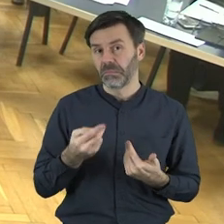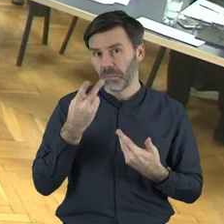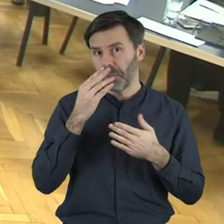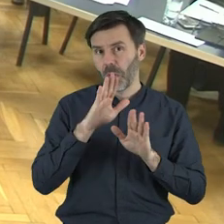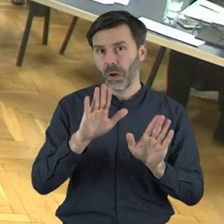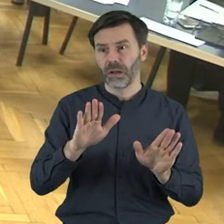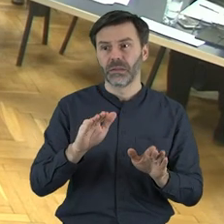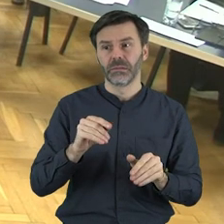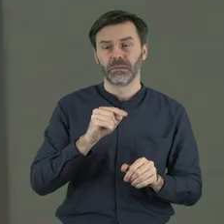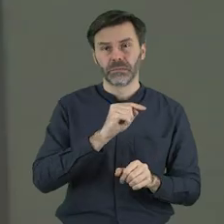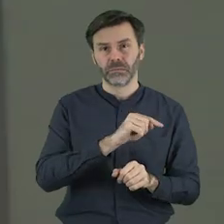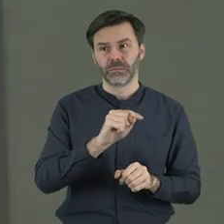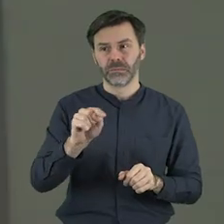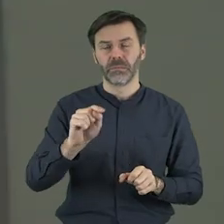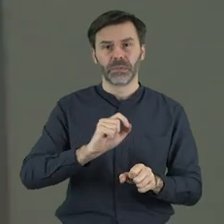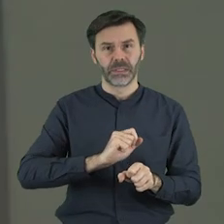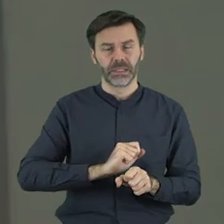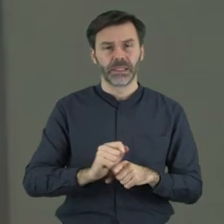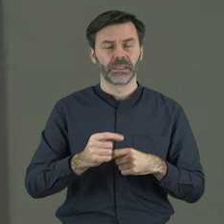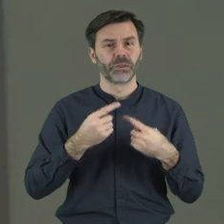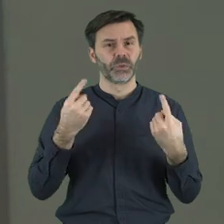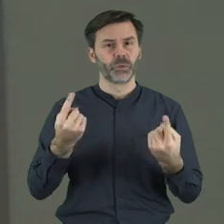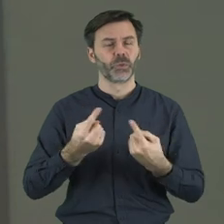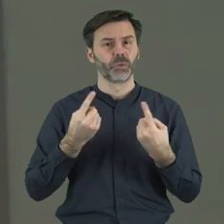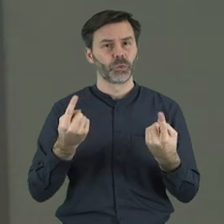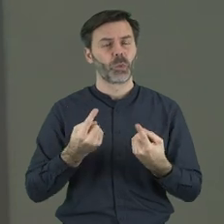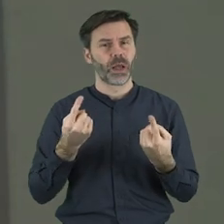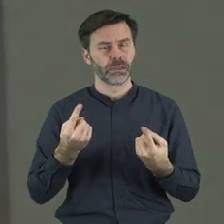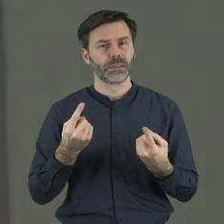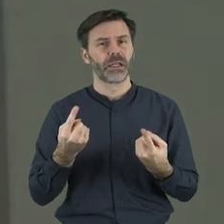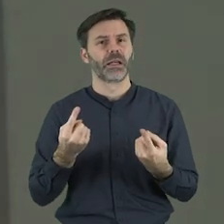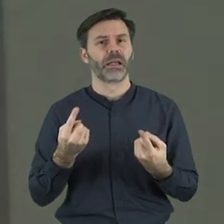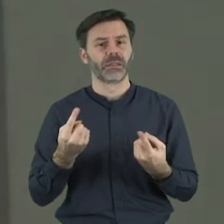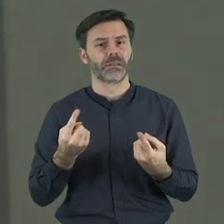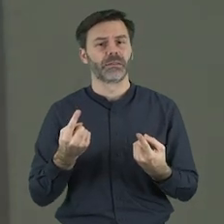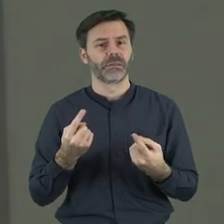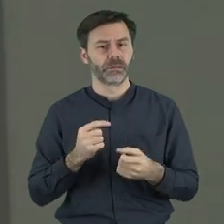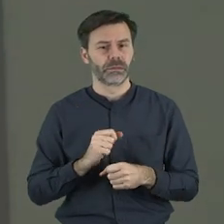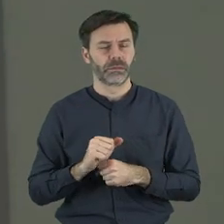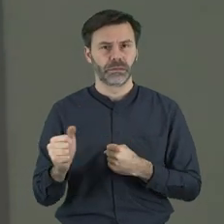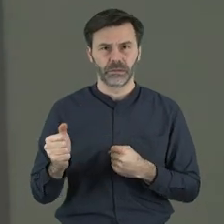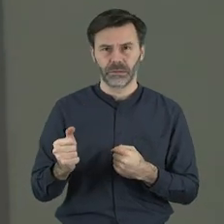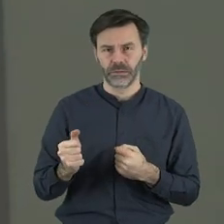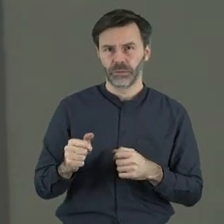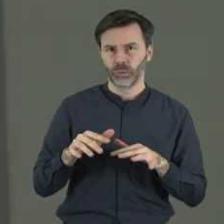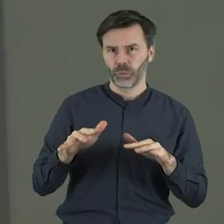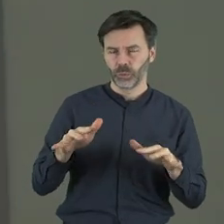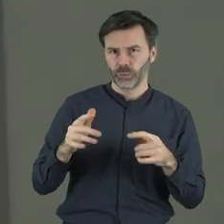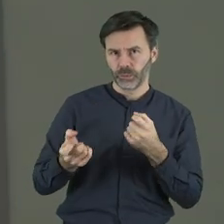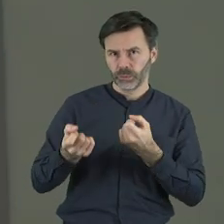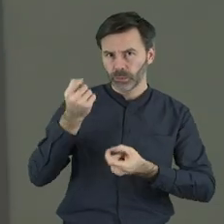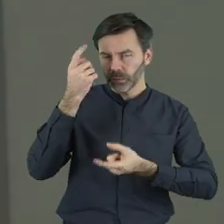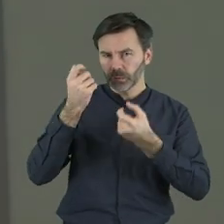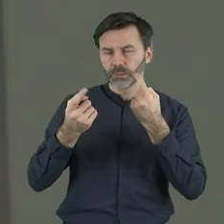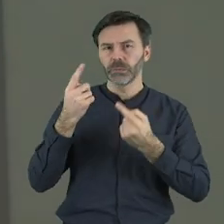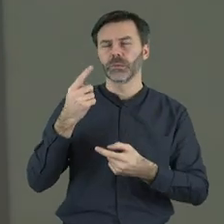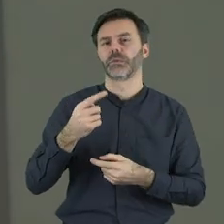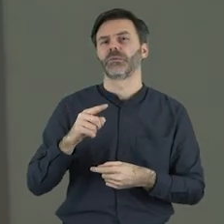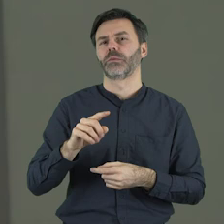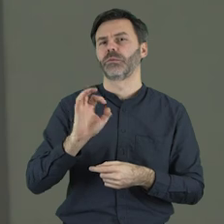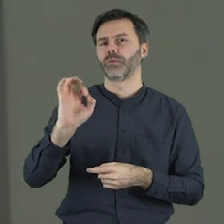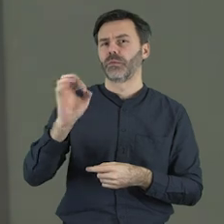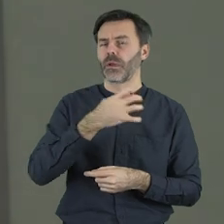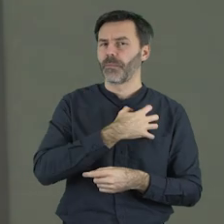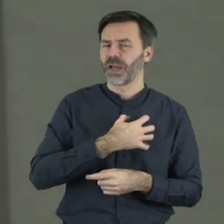wskazujące na inspirację ze strony marszałka, zarządu województwa co do powstawania tych lokalnych grup